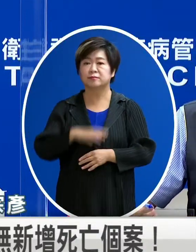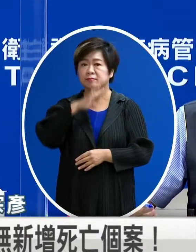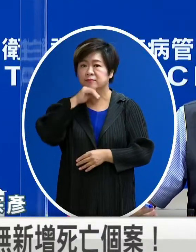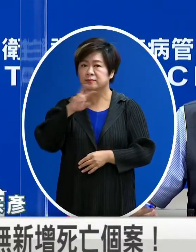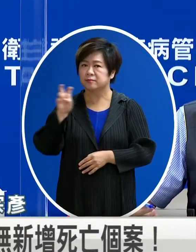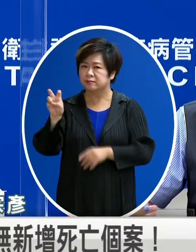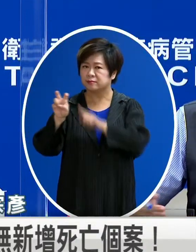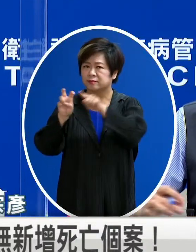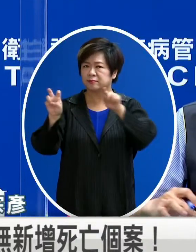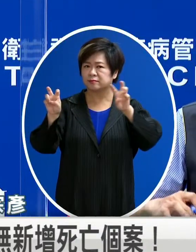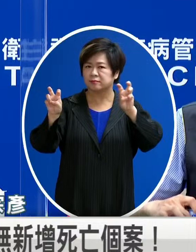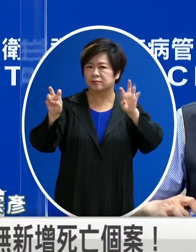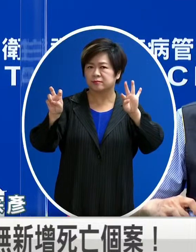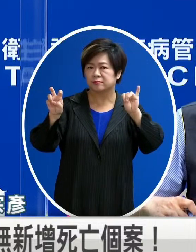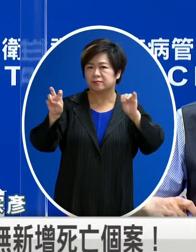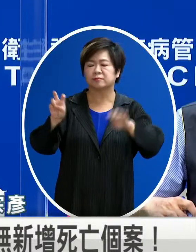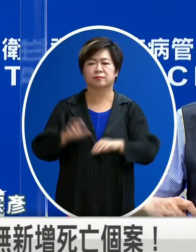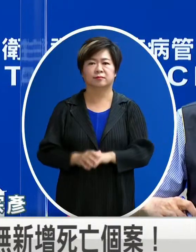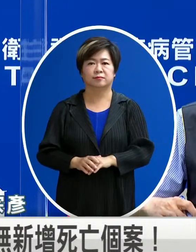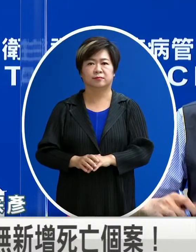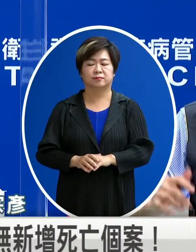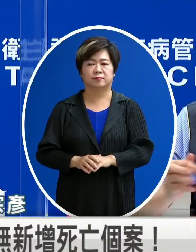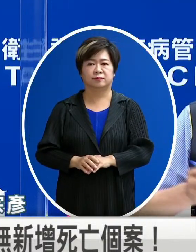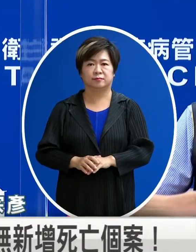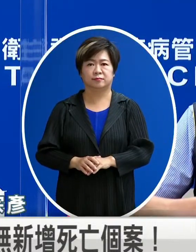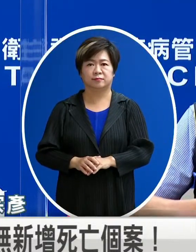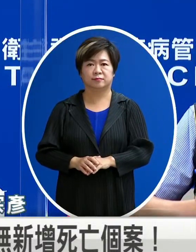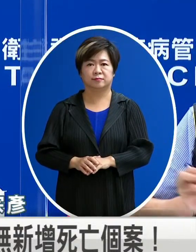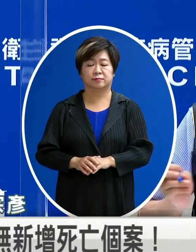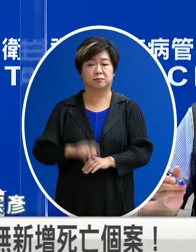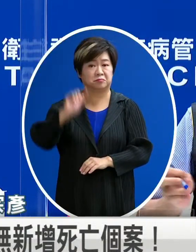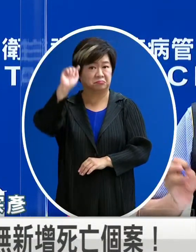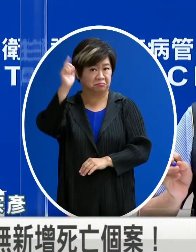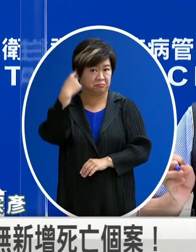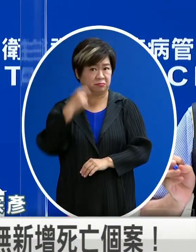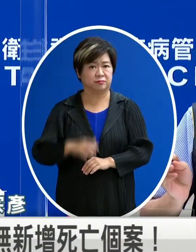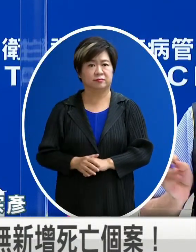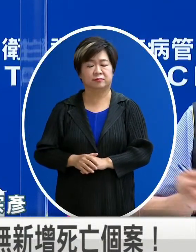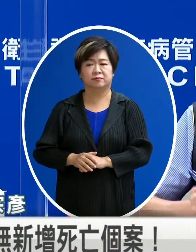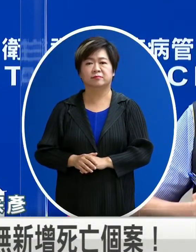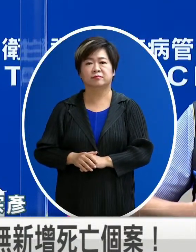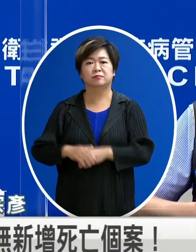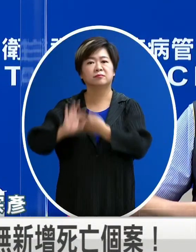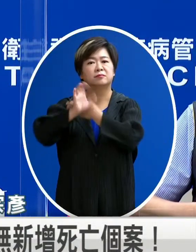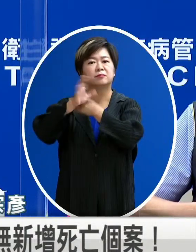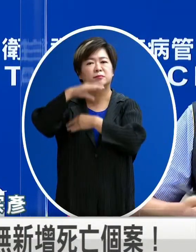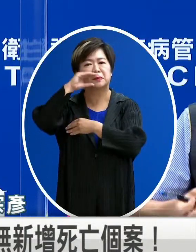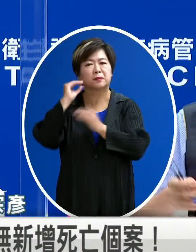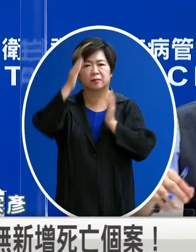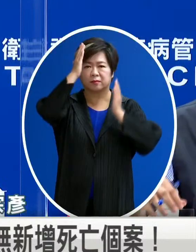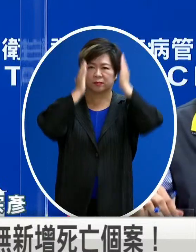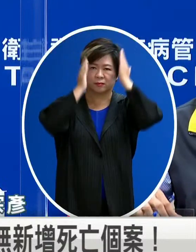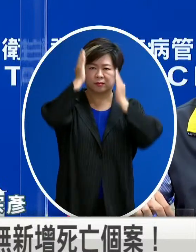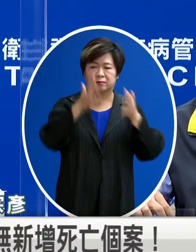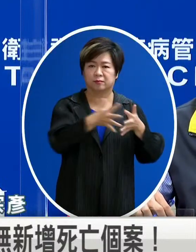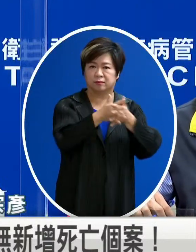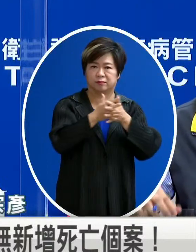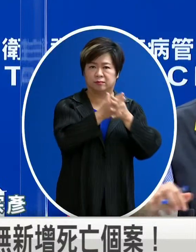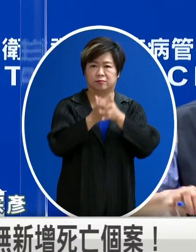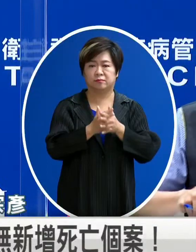于20到30多岁，那分别来自于保加利亚、马来西亚跟美